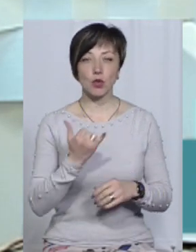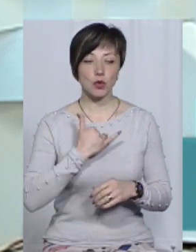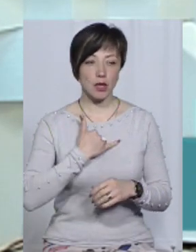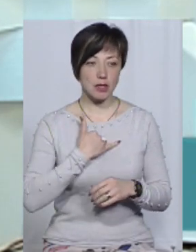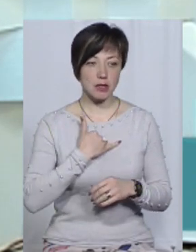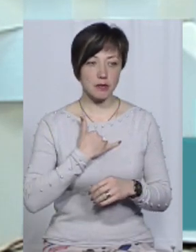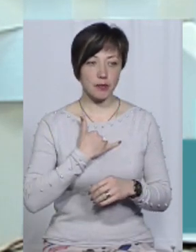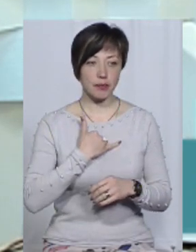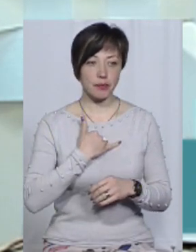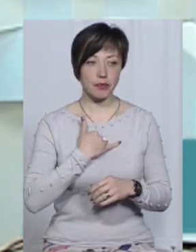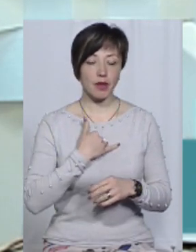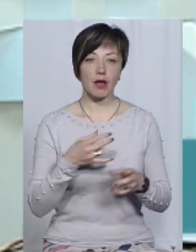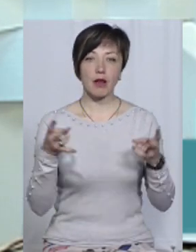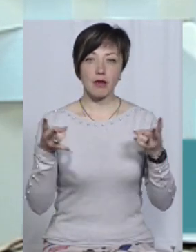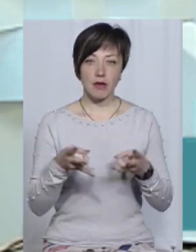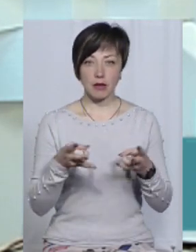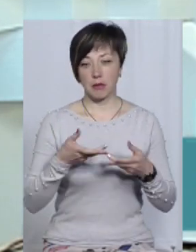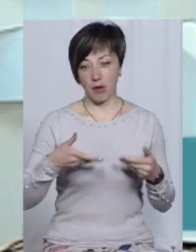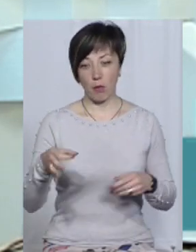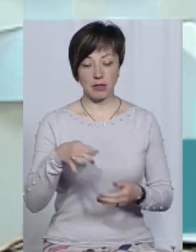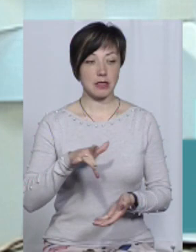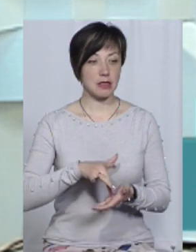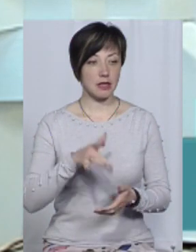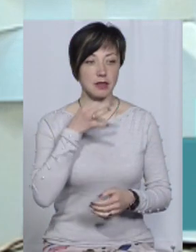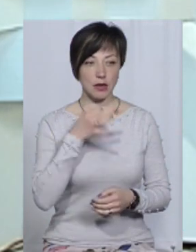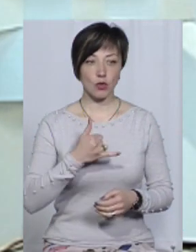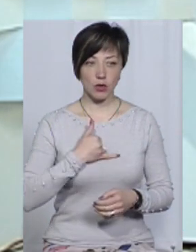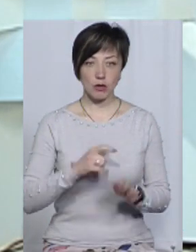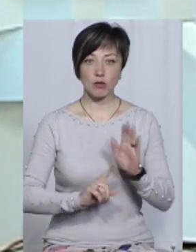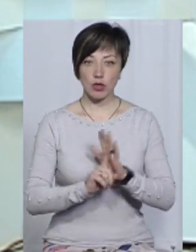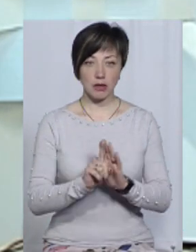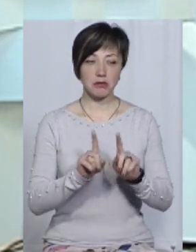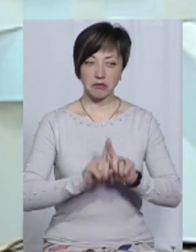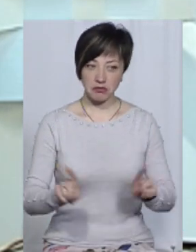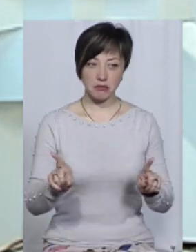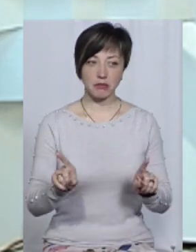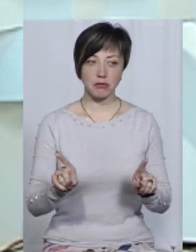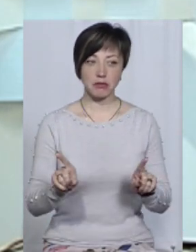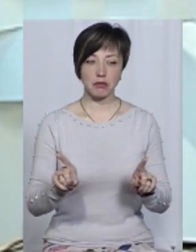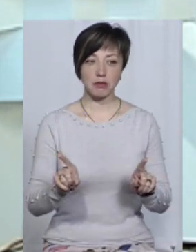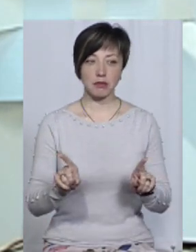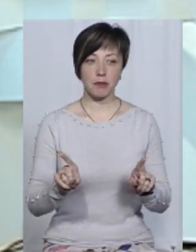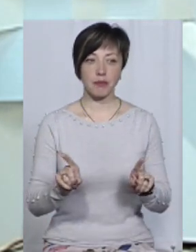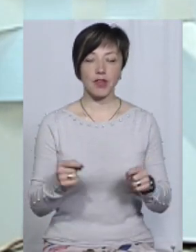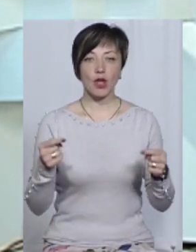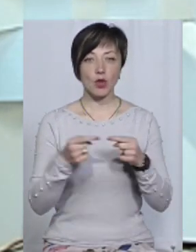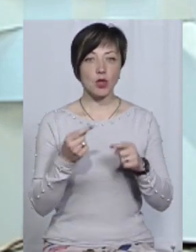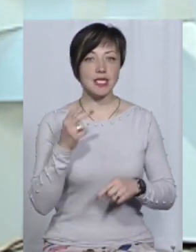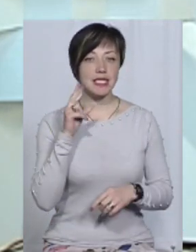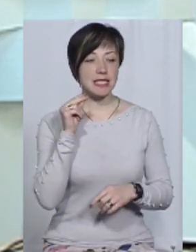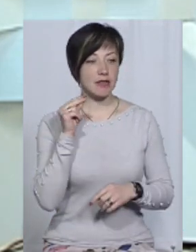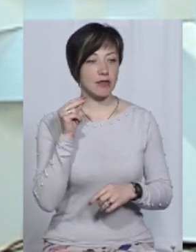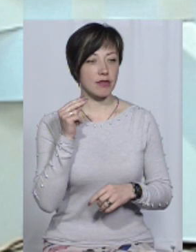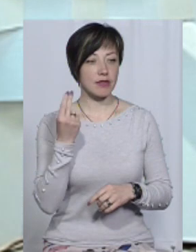нас, ну, певно, варто все-таки, ми обласний центр, сказати, він у нас теж почався незвично. Точні цифри,